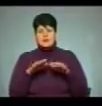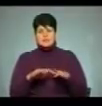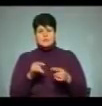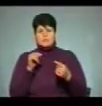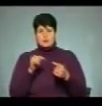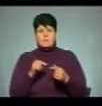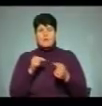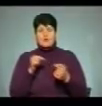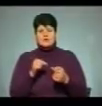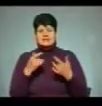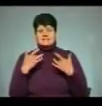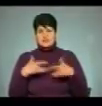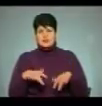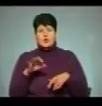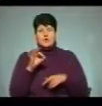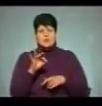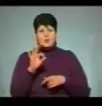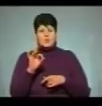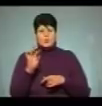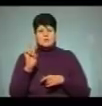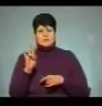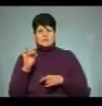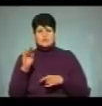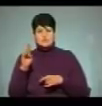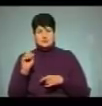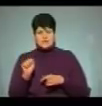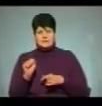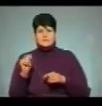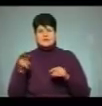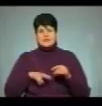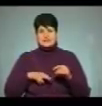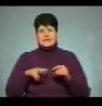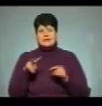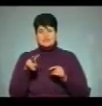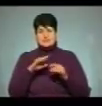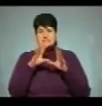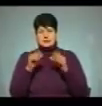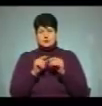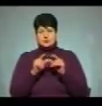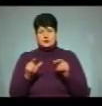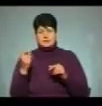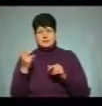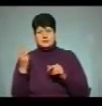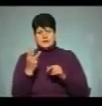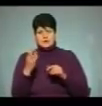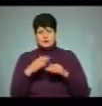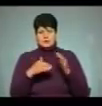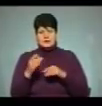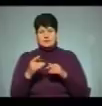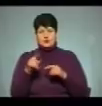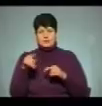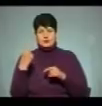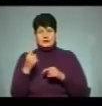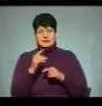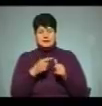звільнення Олега Онищука із посади директора Лановецької загальноосвітньої школи 1-3 ступенів номер 1 імені Юрія